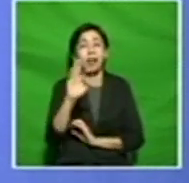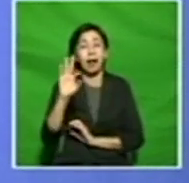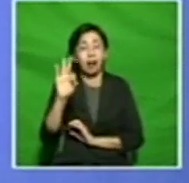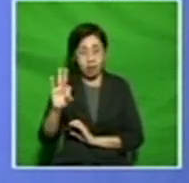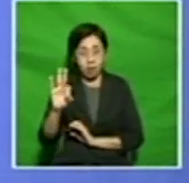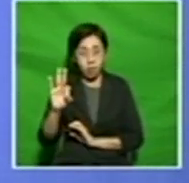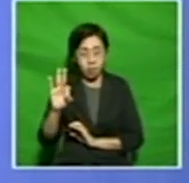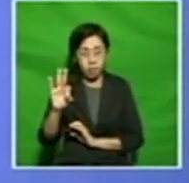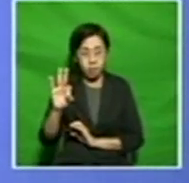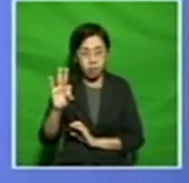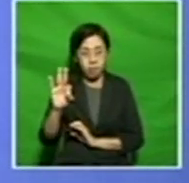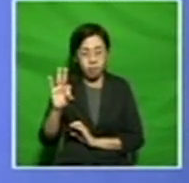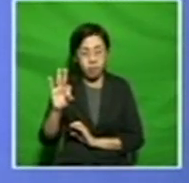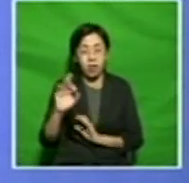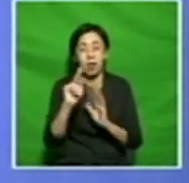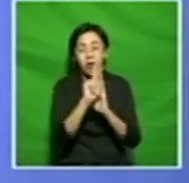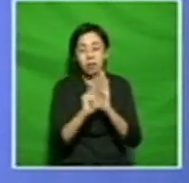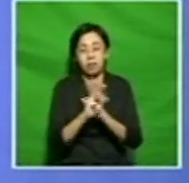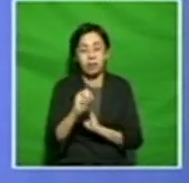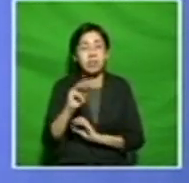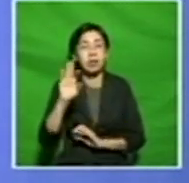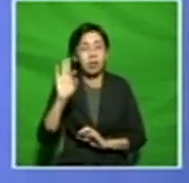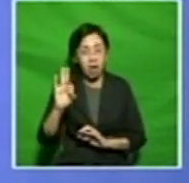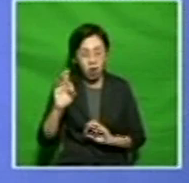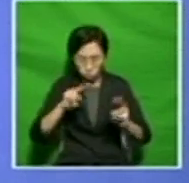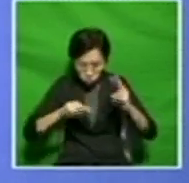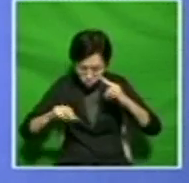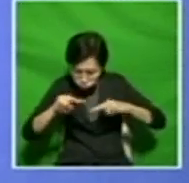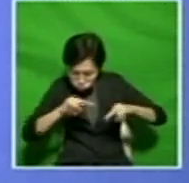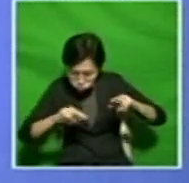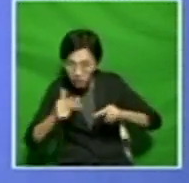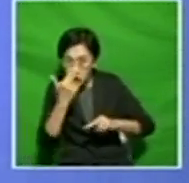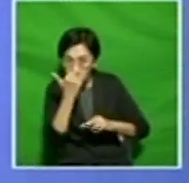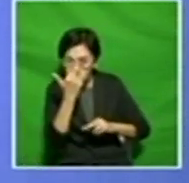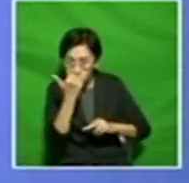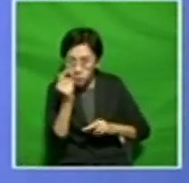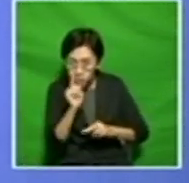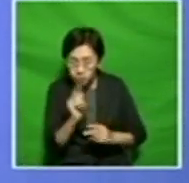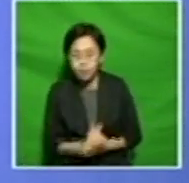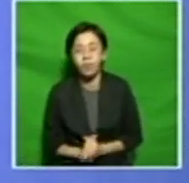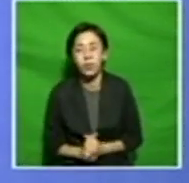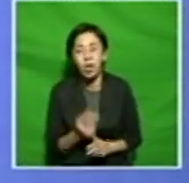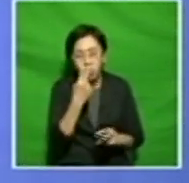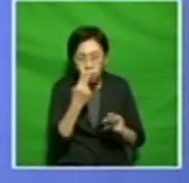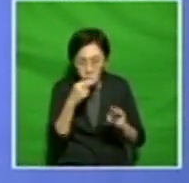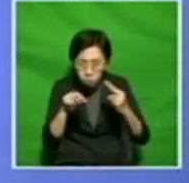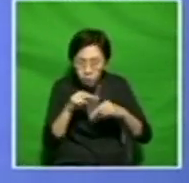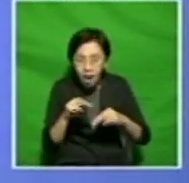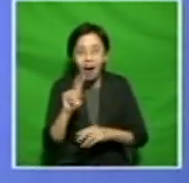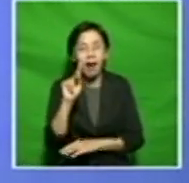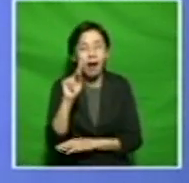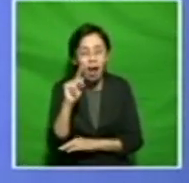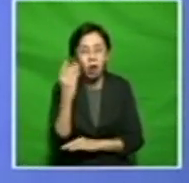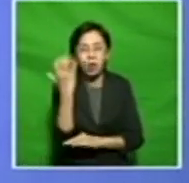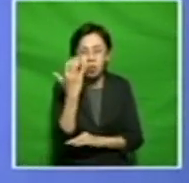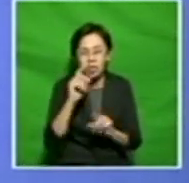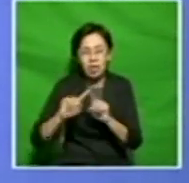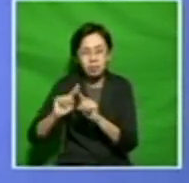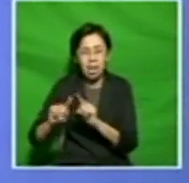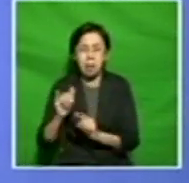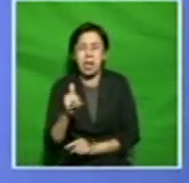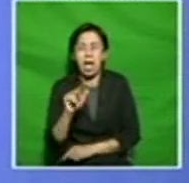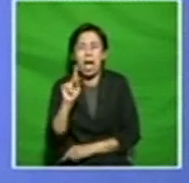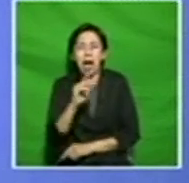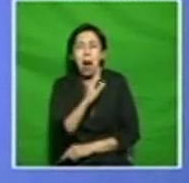แล้วว่าจะต้องมีการเข้มงวดกวดขันในส่วนของสื่อที่ผมใช้คำเมื่อกี้ว่า fake news